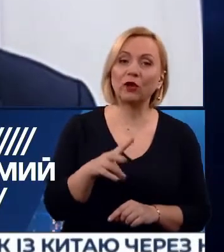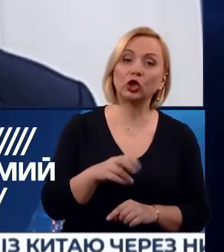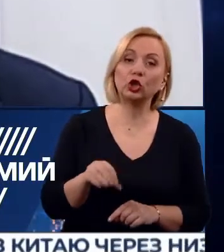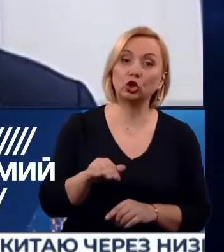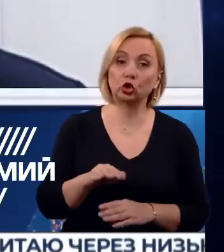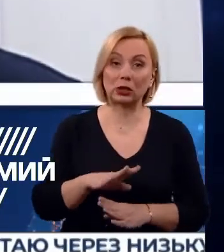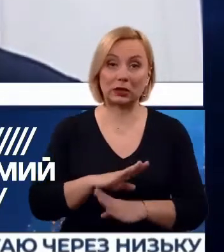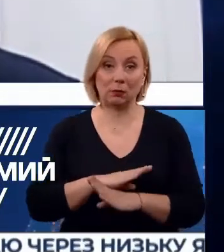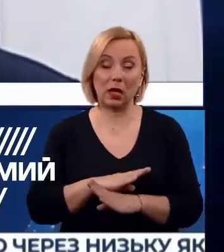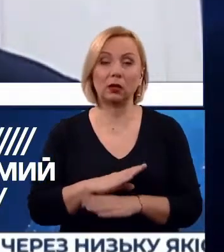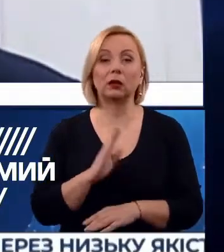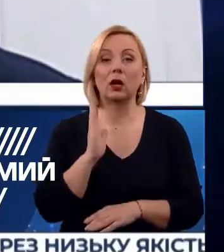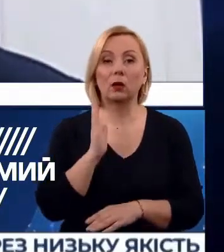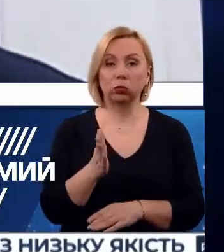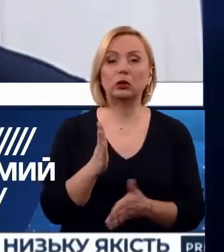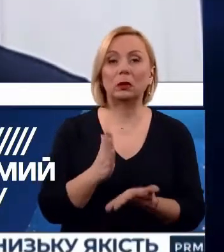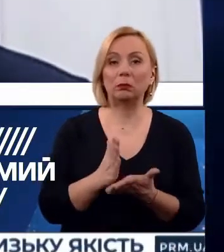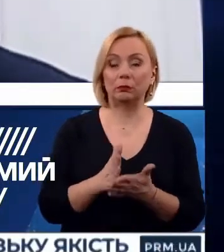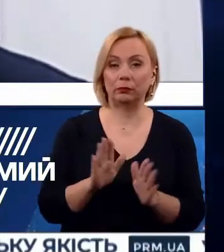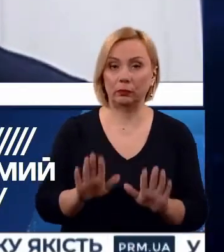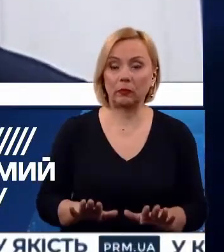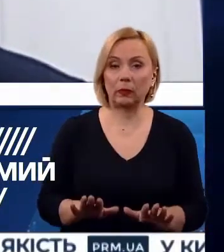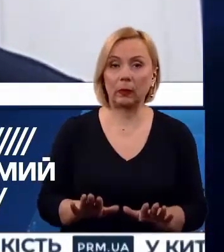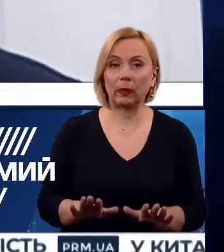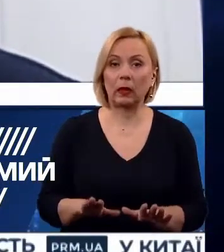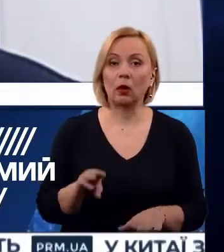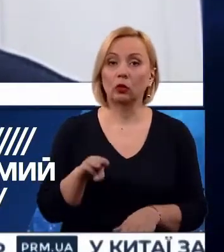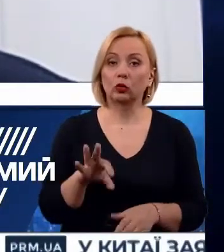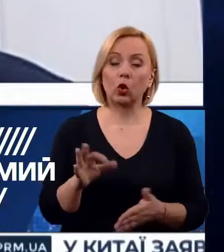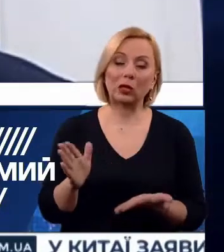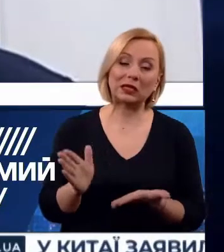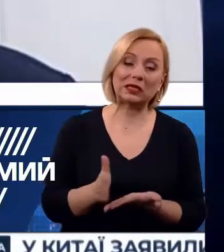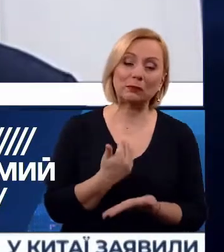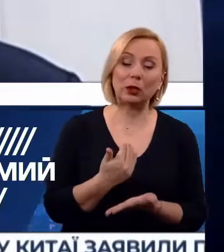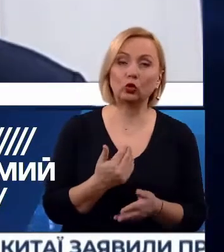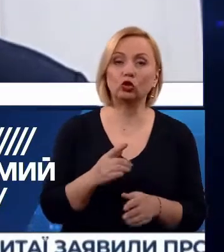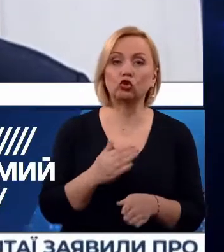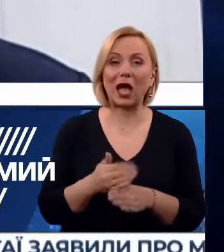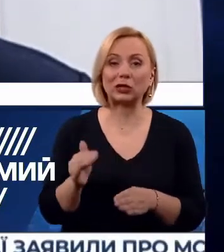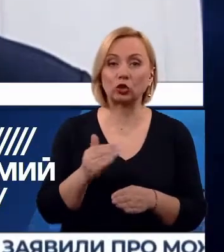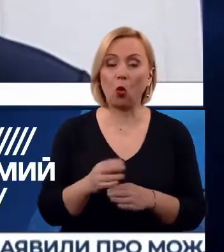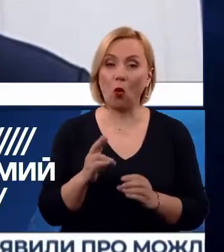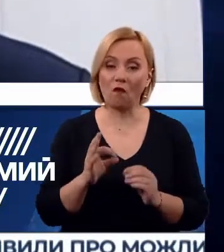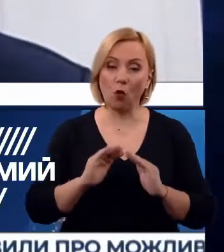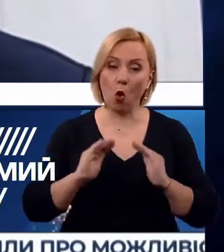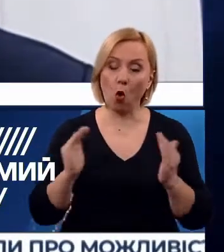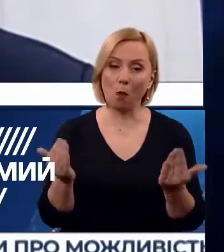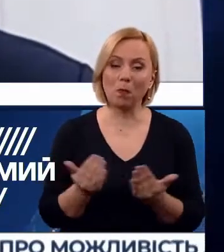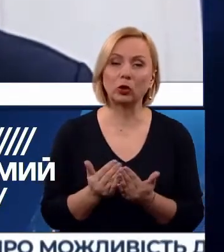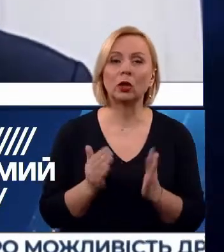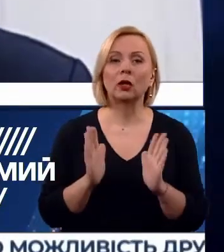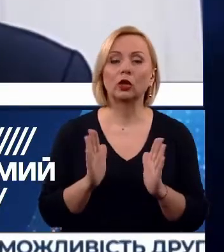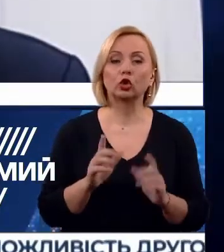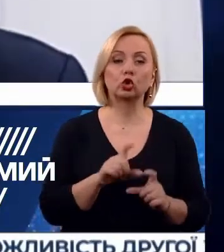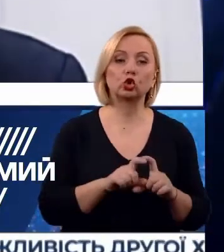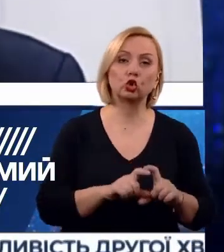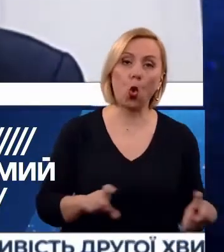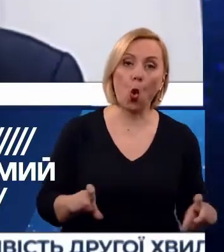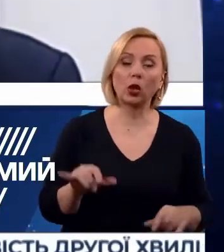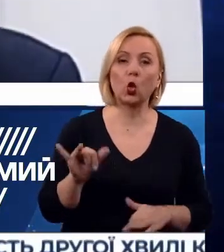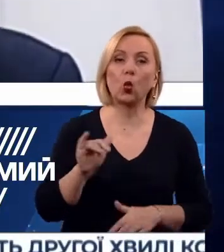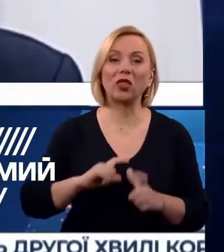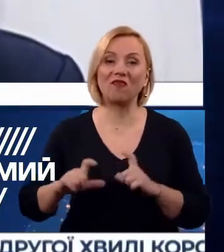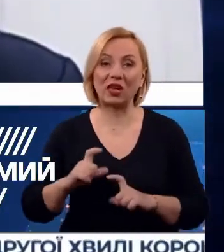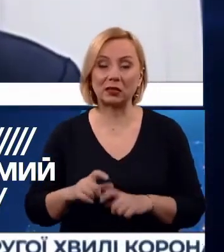він буде мати місце, то тоді знімуть часткове обмеження, будуть обмеження лише на школи і університети, а всі